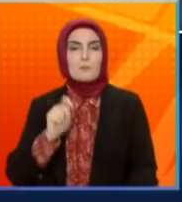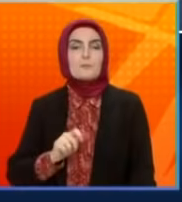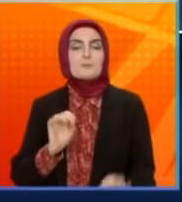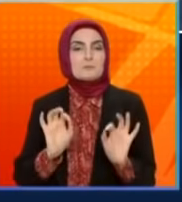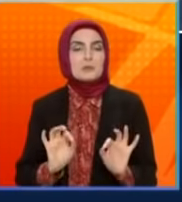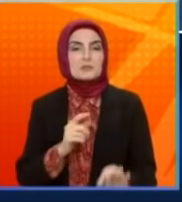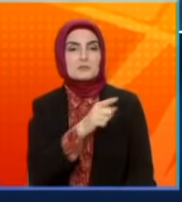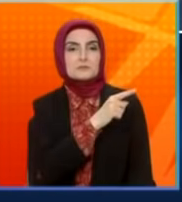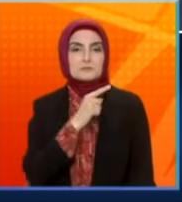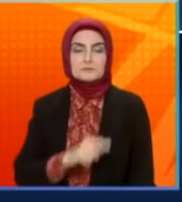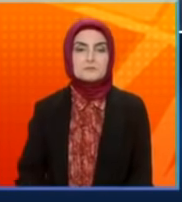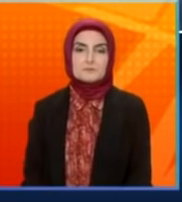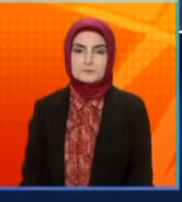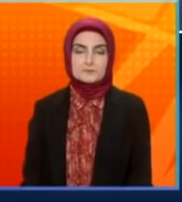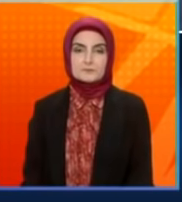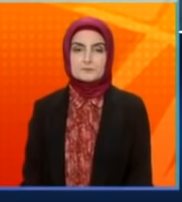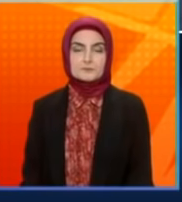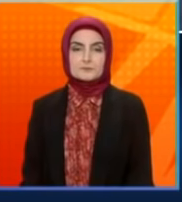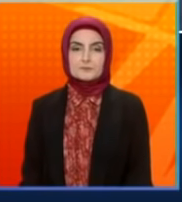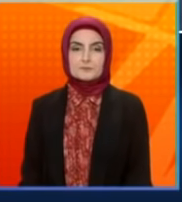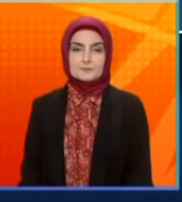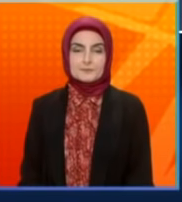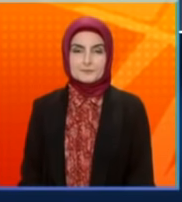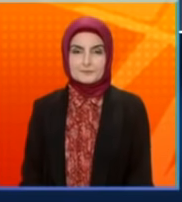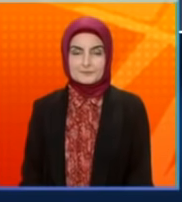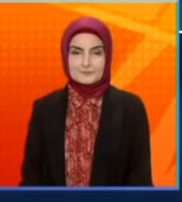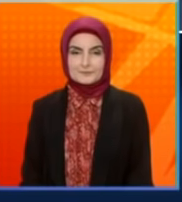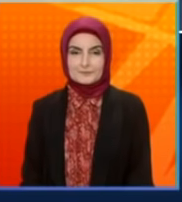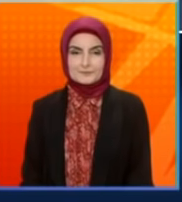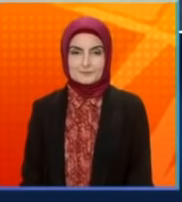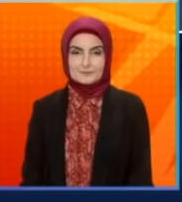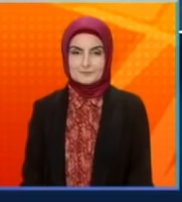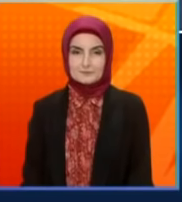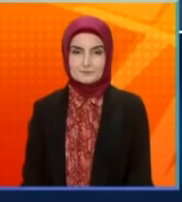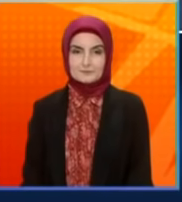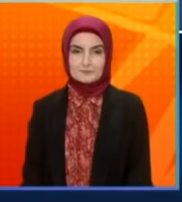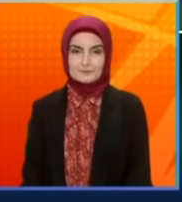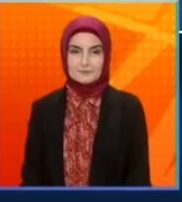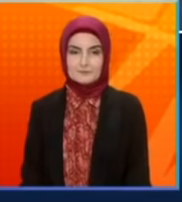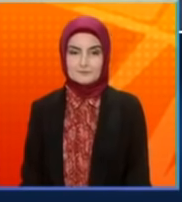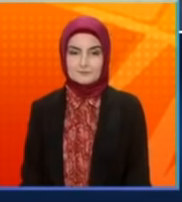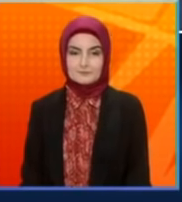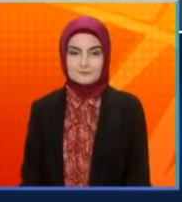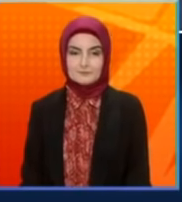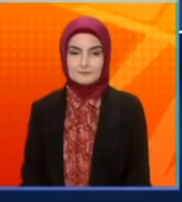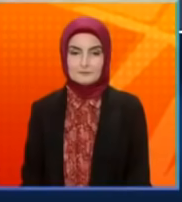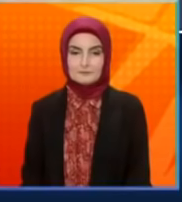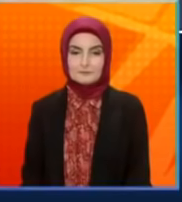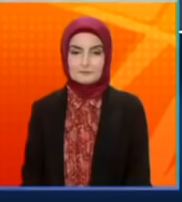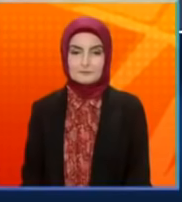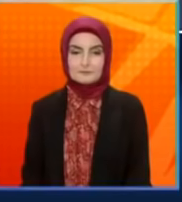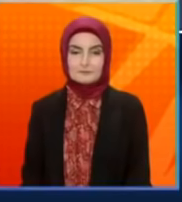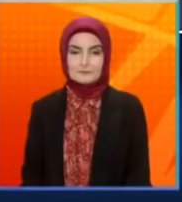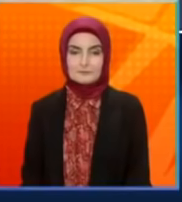aynı anda 3-5-10 tane 20 tane bile görme imkanımız olabilir. Futbol topu büyüklüğünde bir cisim